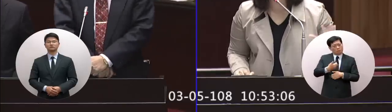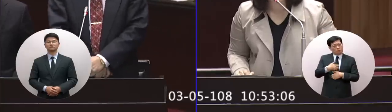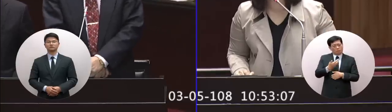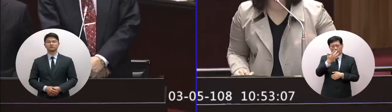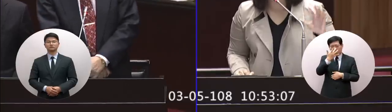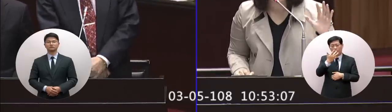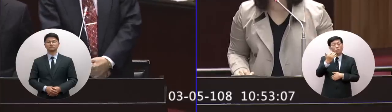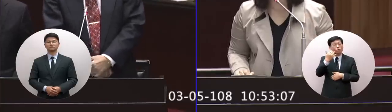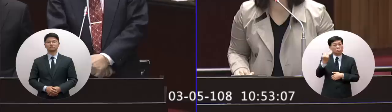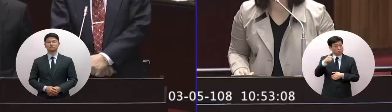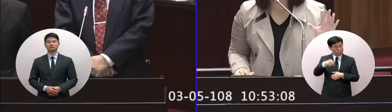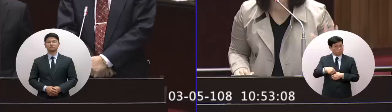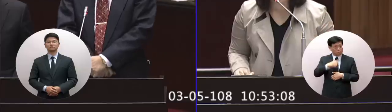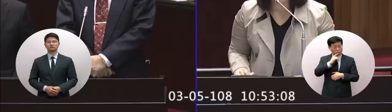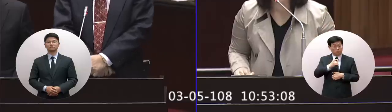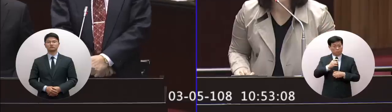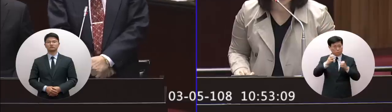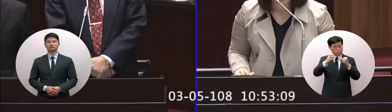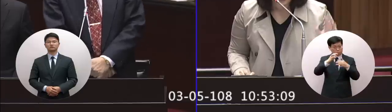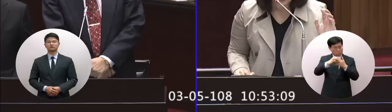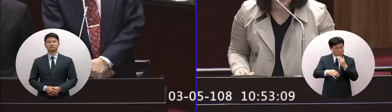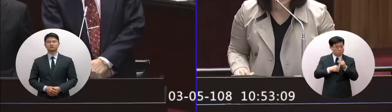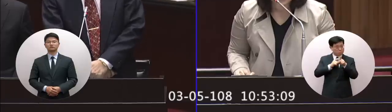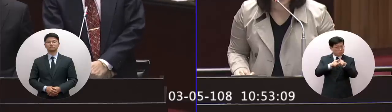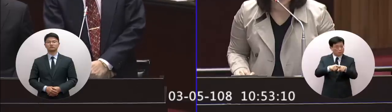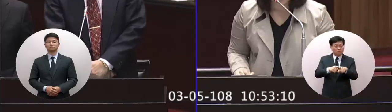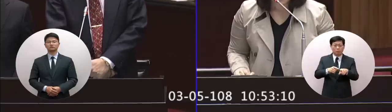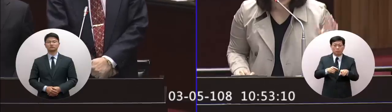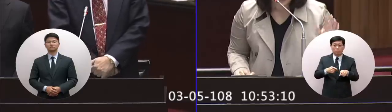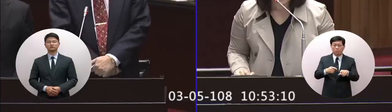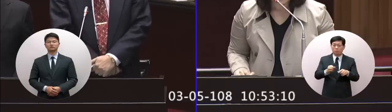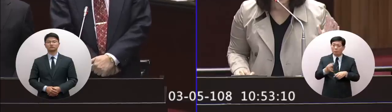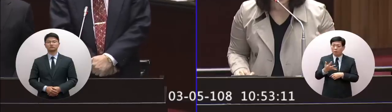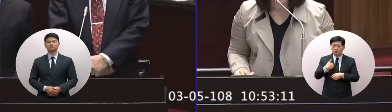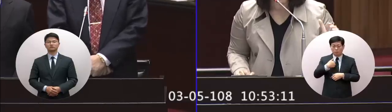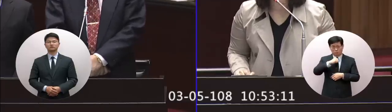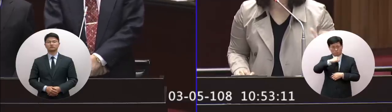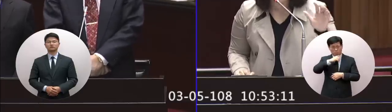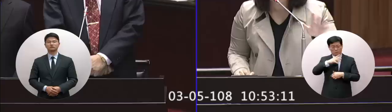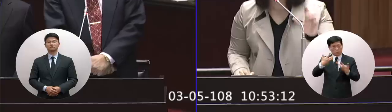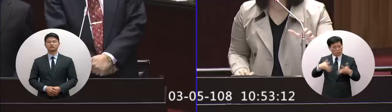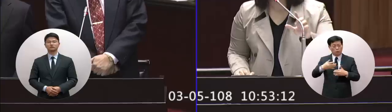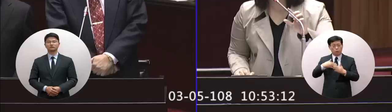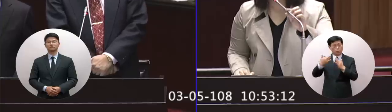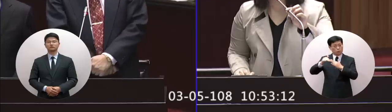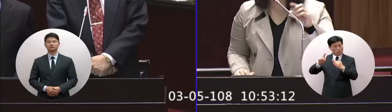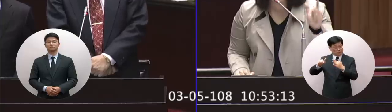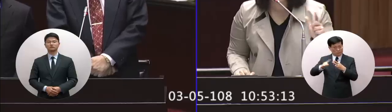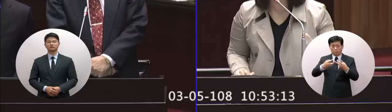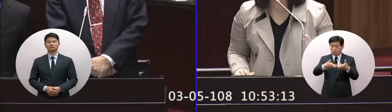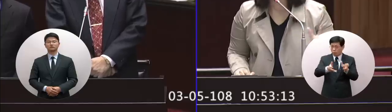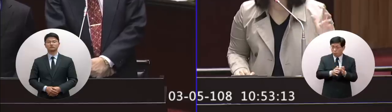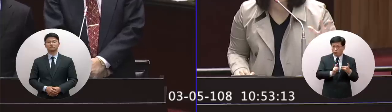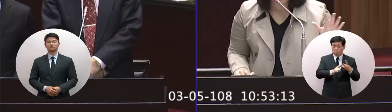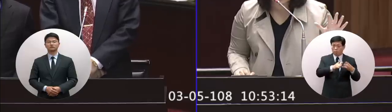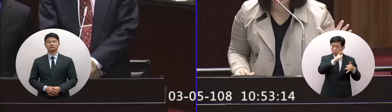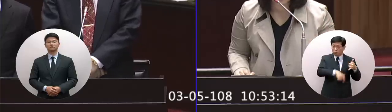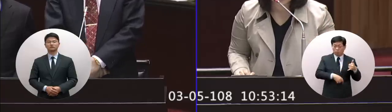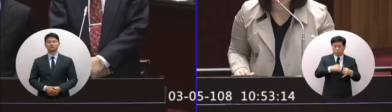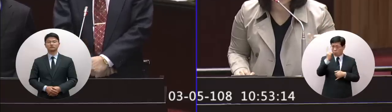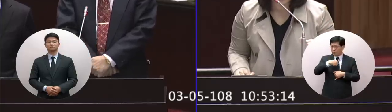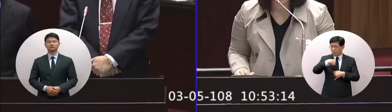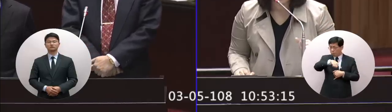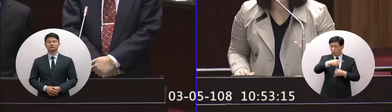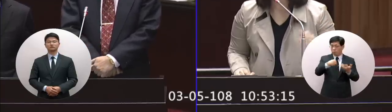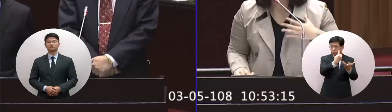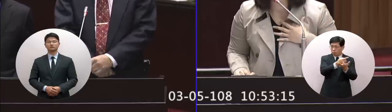如果是在这样的一个体制下状况下，为什么国内的学者团体或者好个人不可以